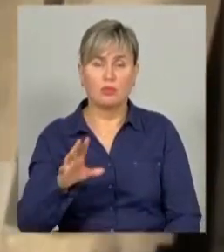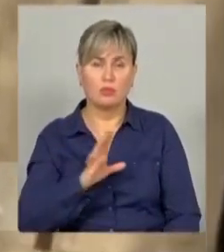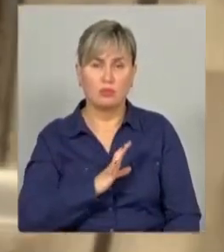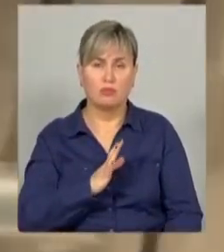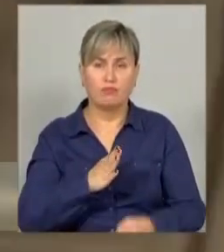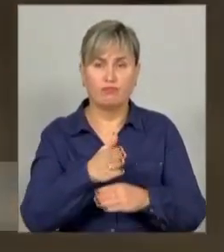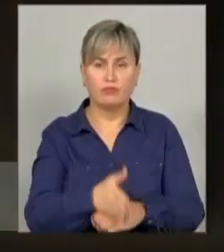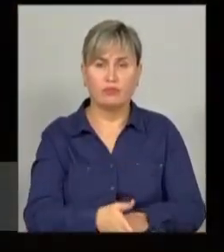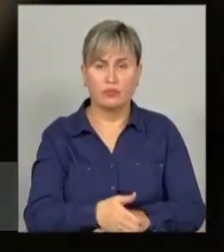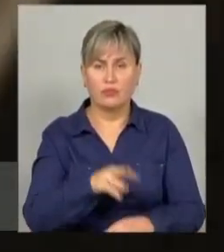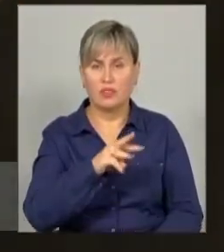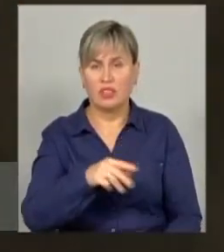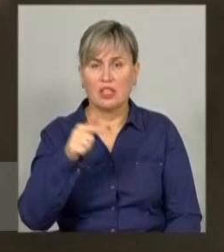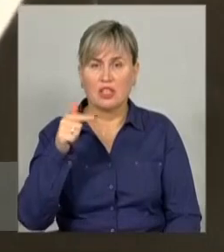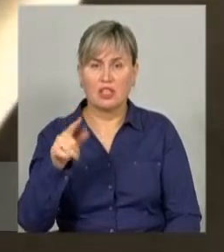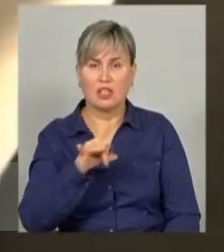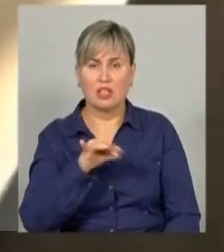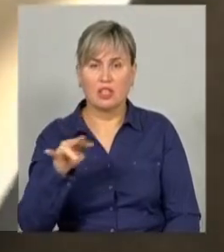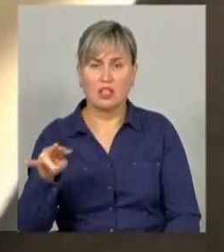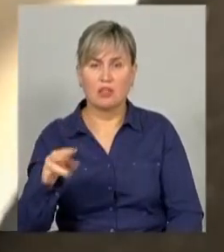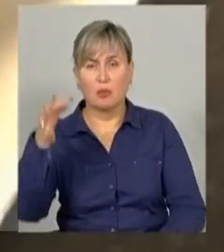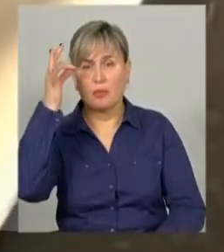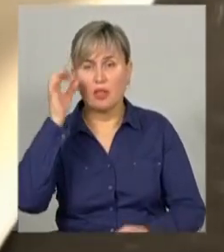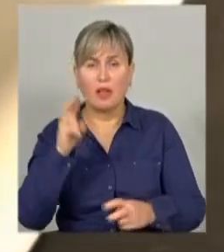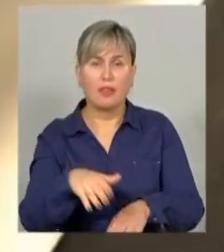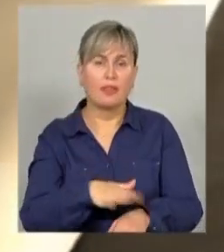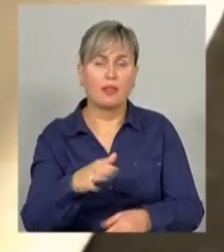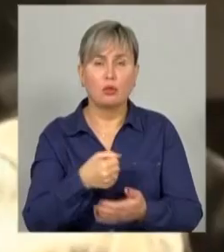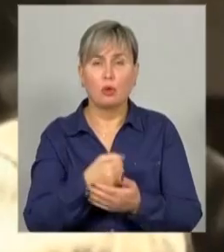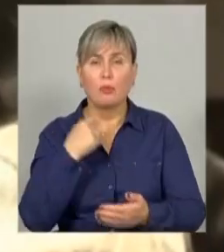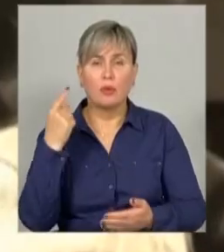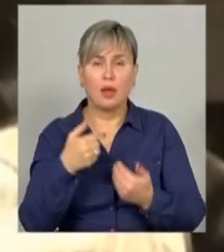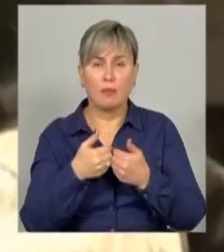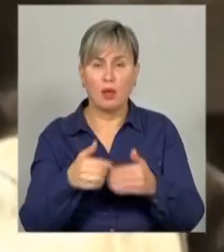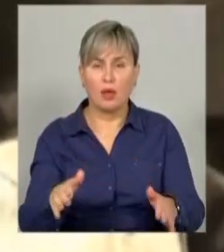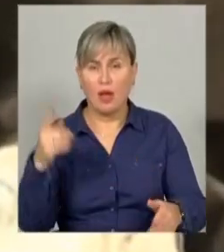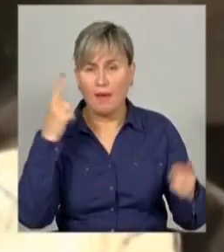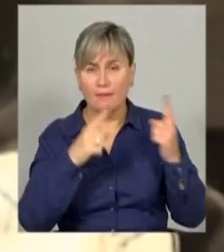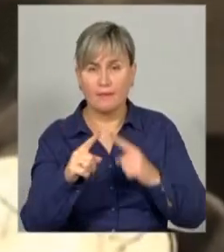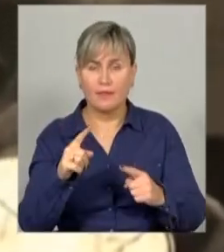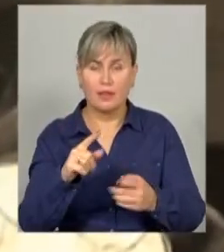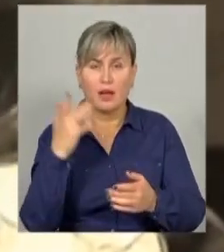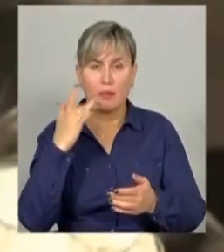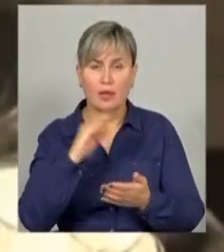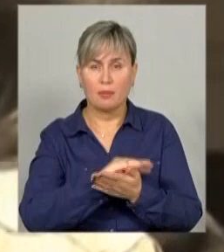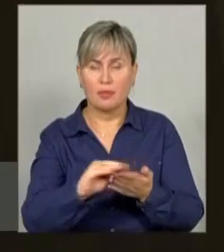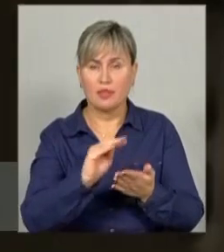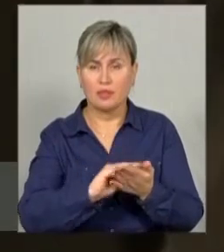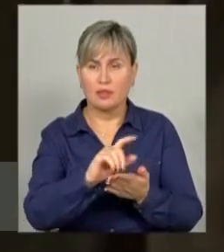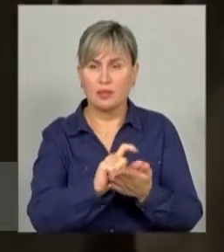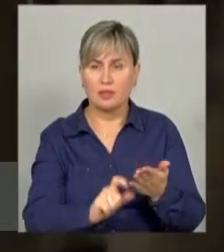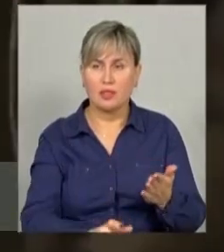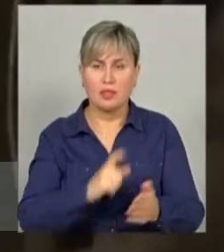мистеру грину коллеги легендарного актера вспоминают как незадолго до премьеры автор идеи американский писатель Джефф барон